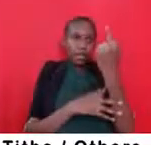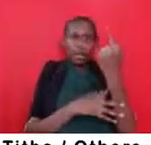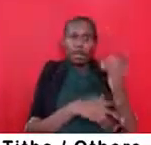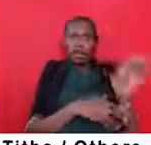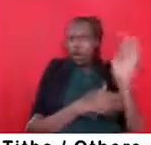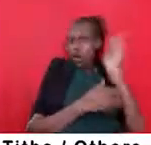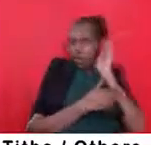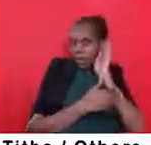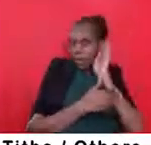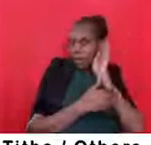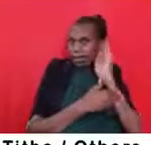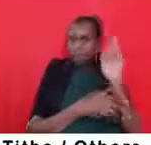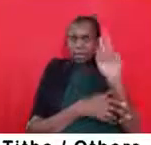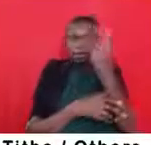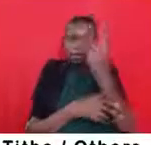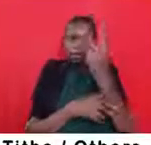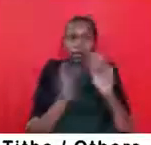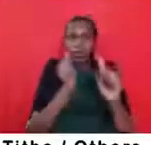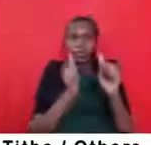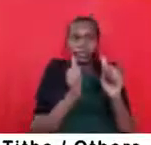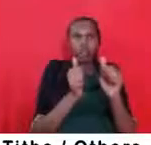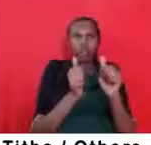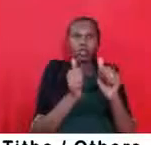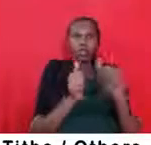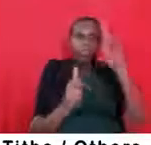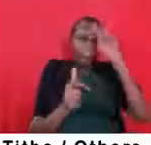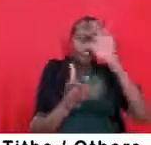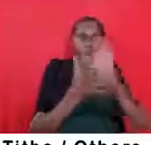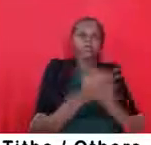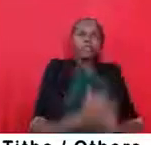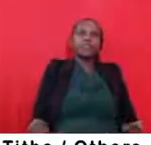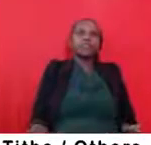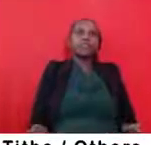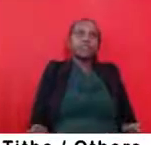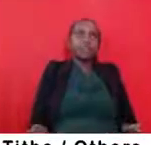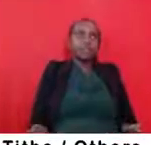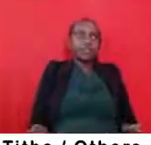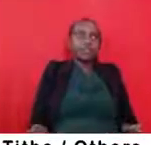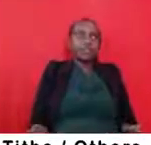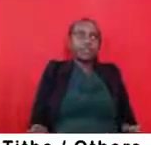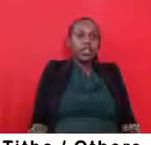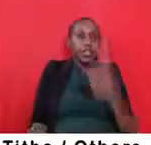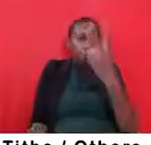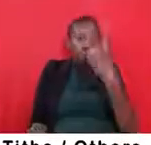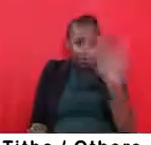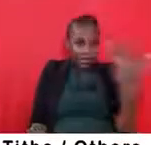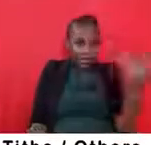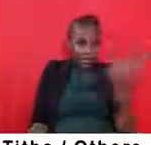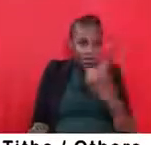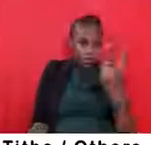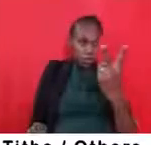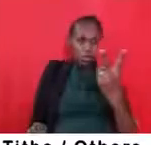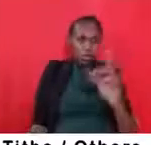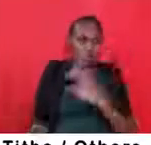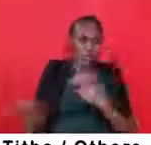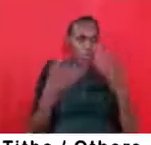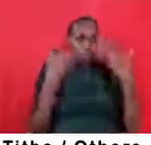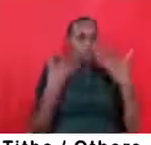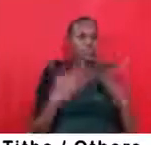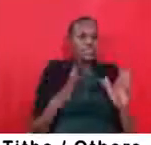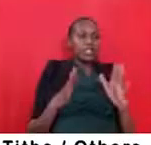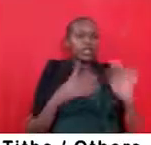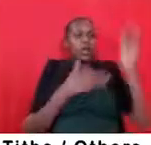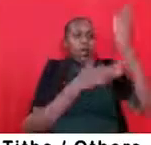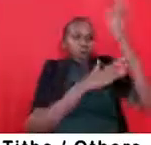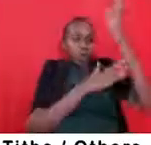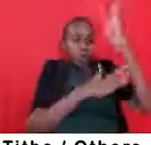kutii. Ya pili ni kuamini. Haya mambo mawili yalipofanyika,